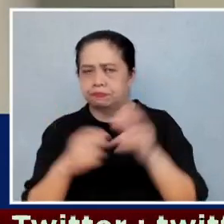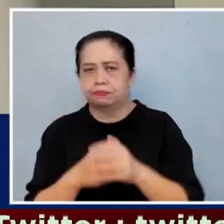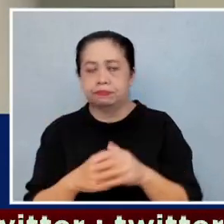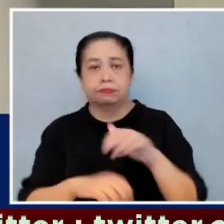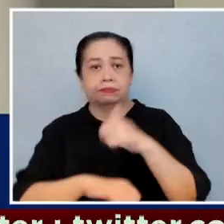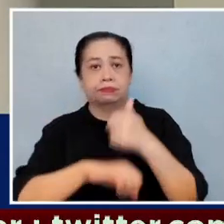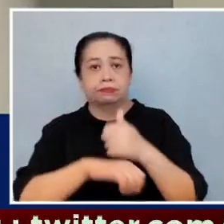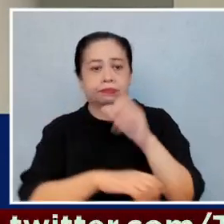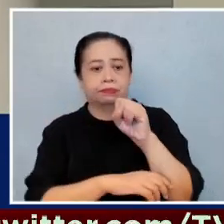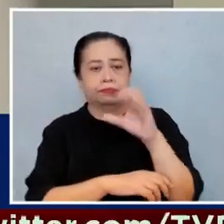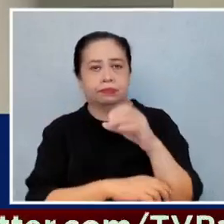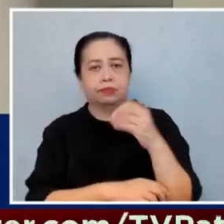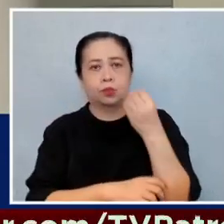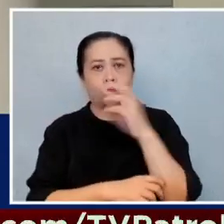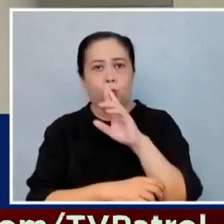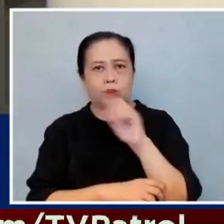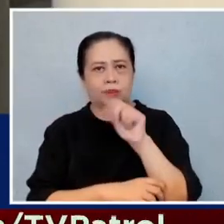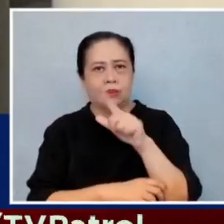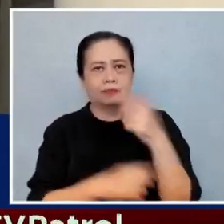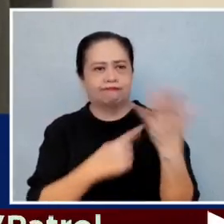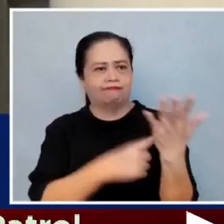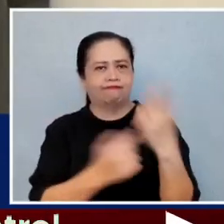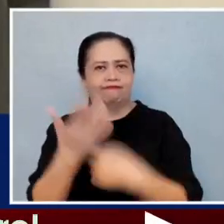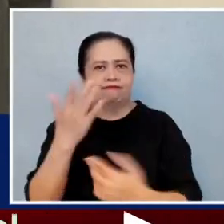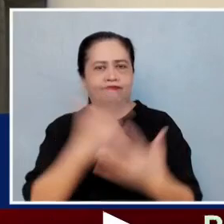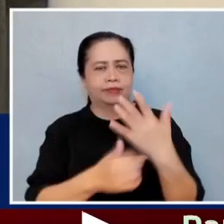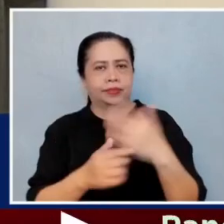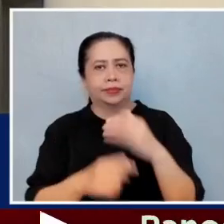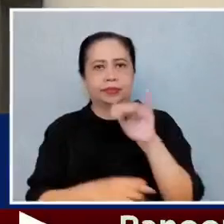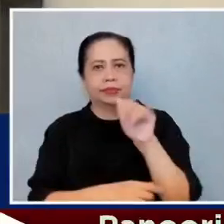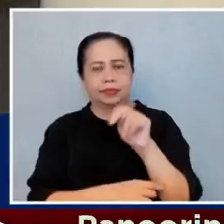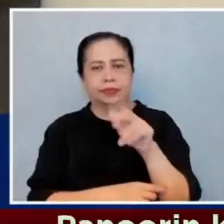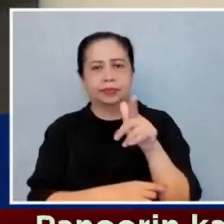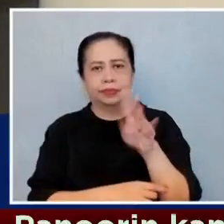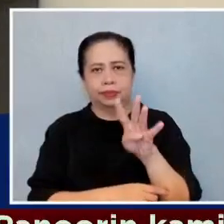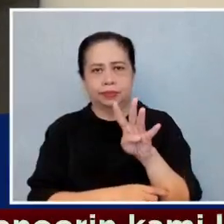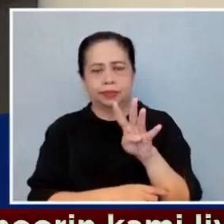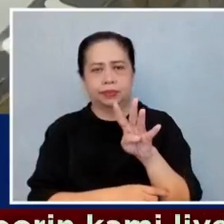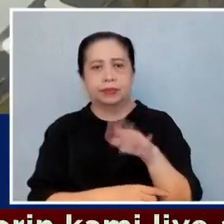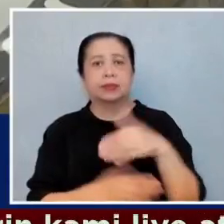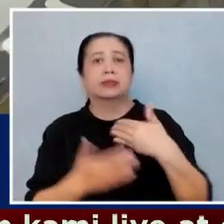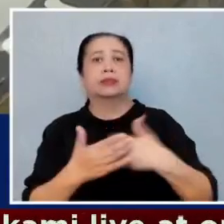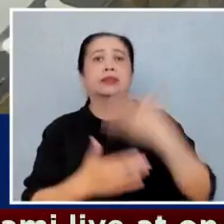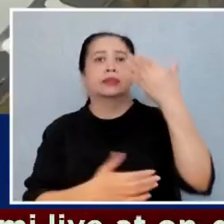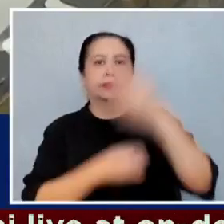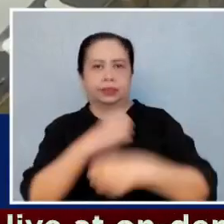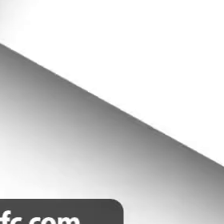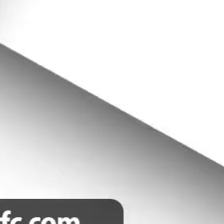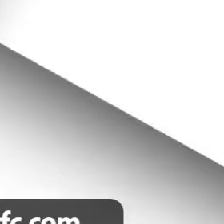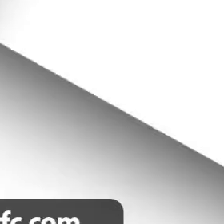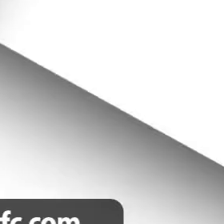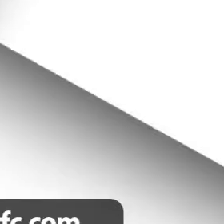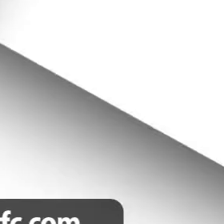Korte Suprema ang oral argument sa petisyon sa Enero 24 pa ng susunod na taon.